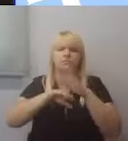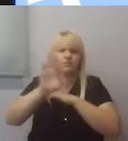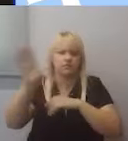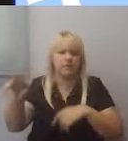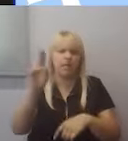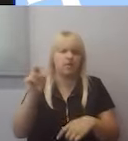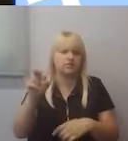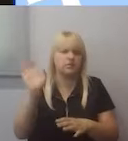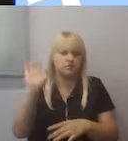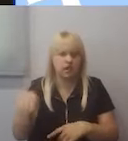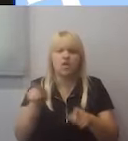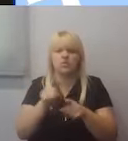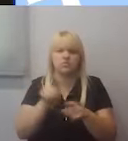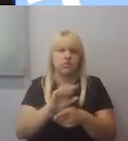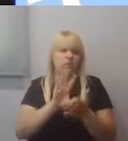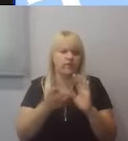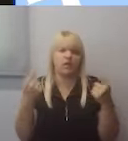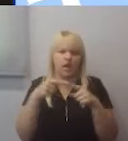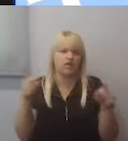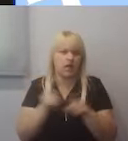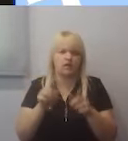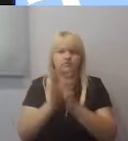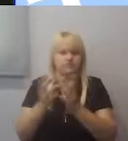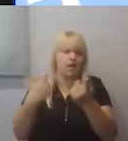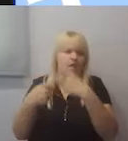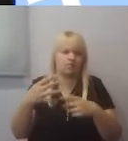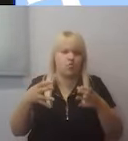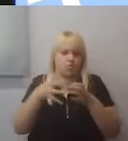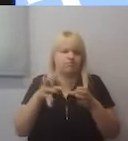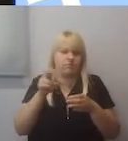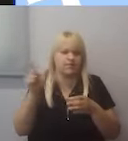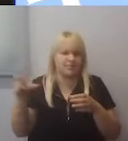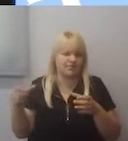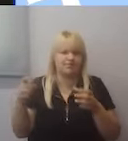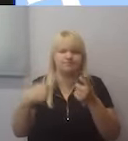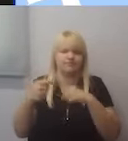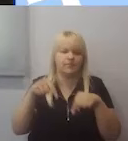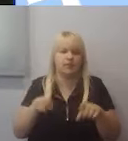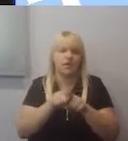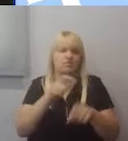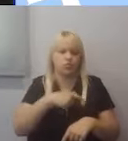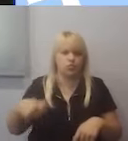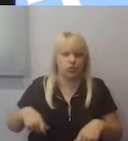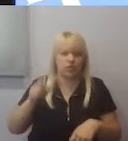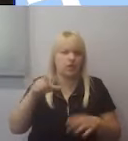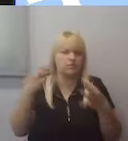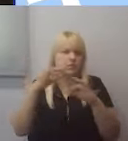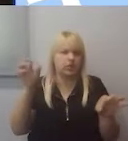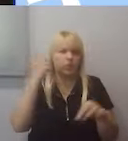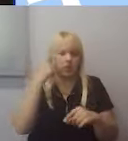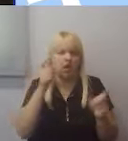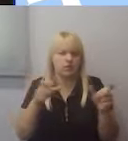covid laikā viņus aicinājām atpakaļ mūsu komandās mūsu vidū strādā studenti brīvprātīgie tas ka mēs mēģināsim